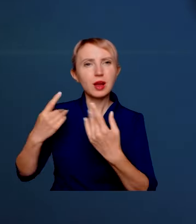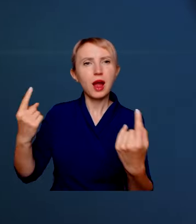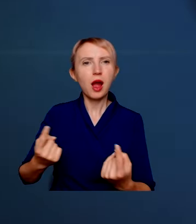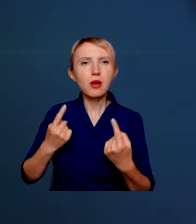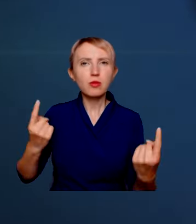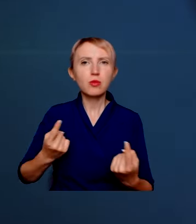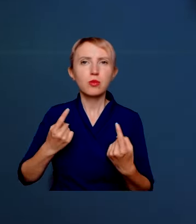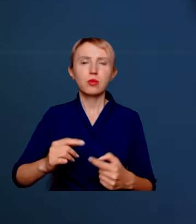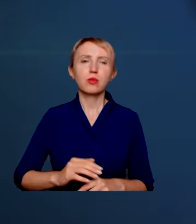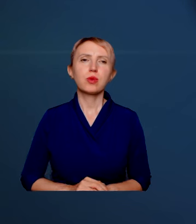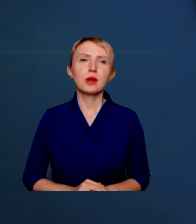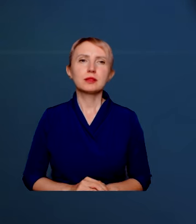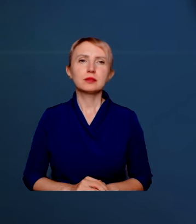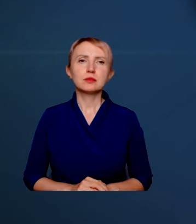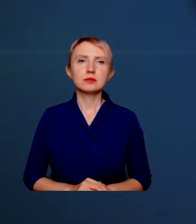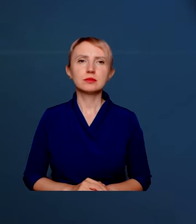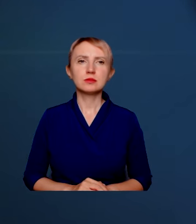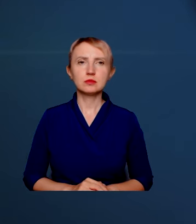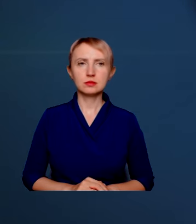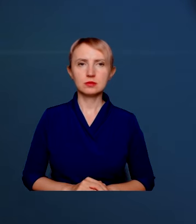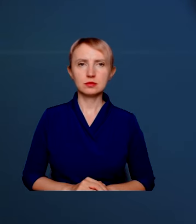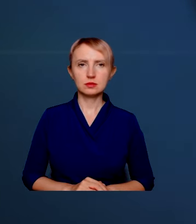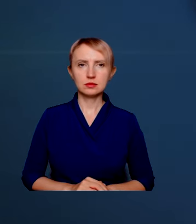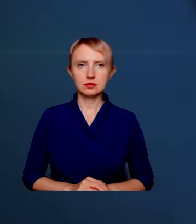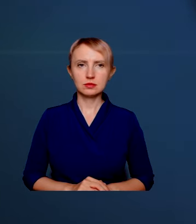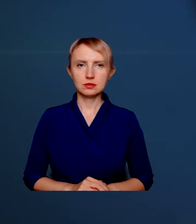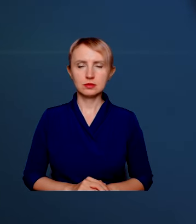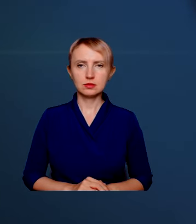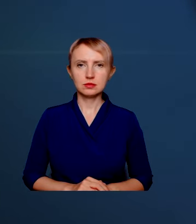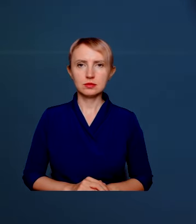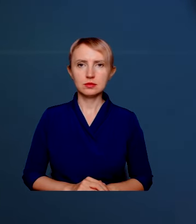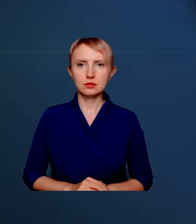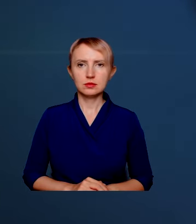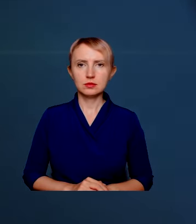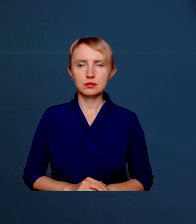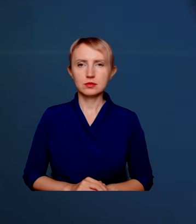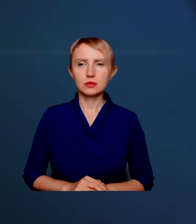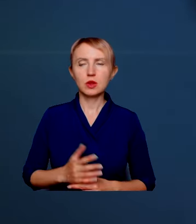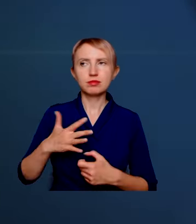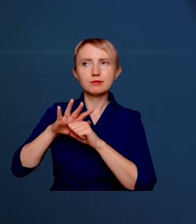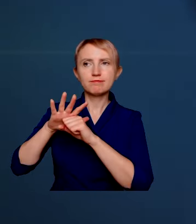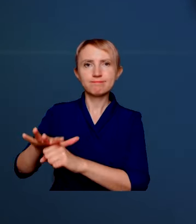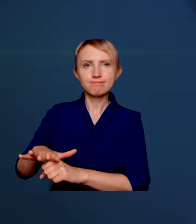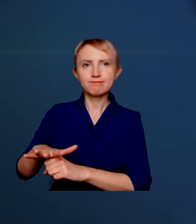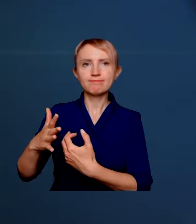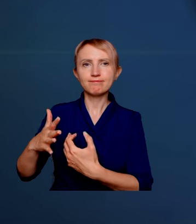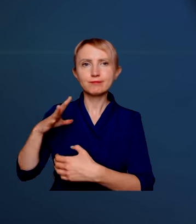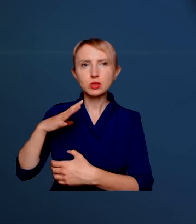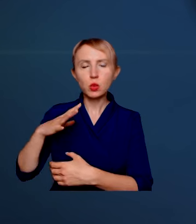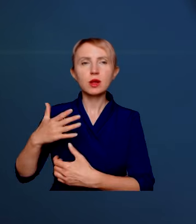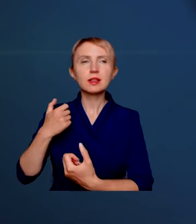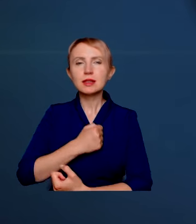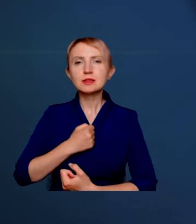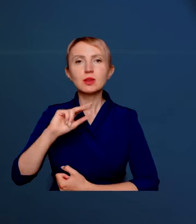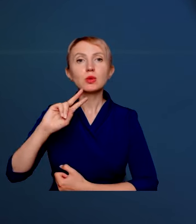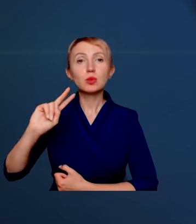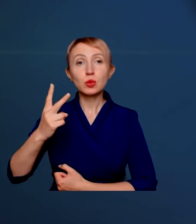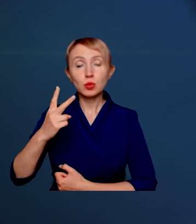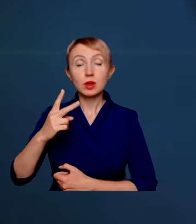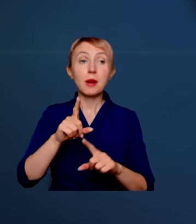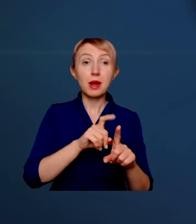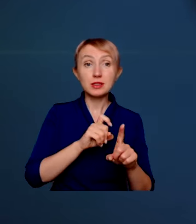się jednak, można powiedzieć, zepchnąć do głębokiej defensywy. To jest już niestety druga po tej